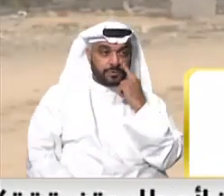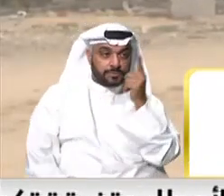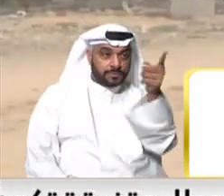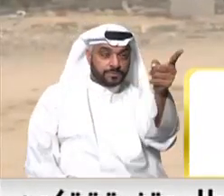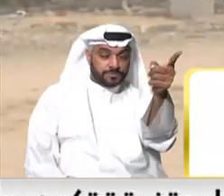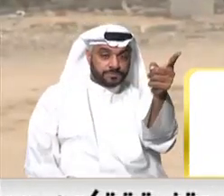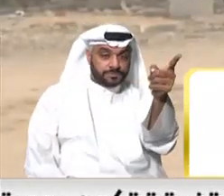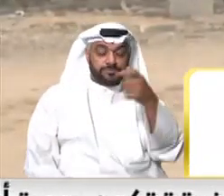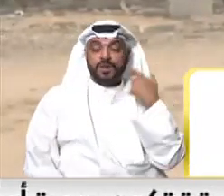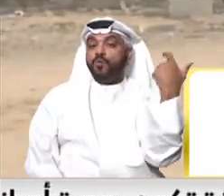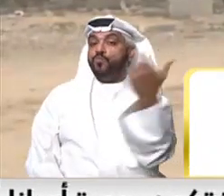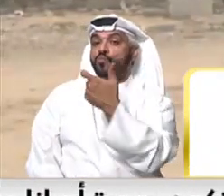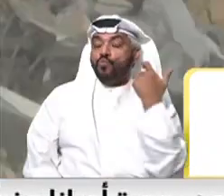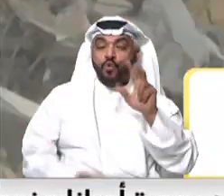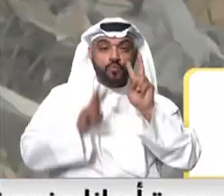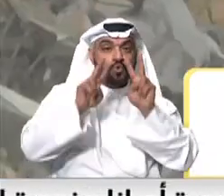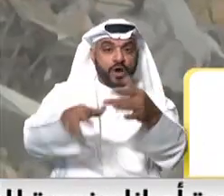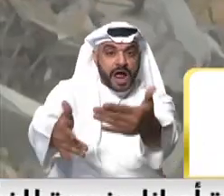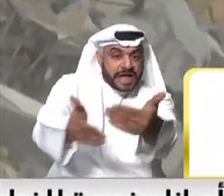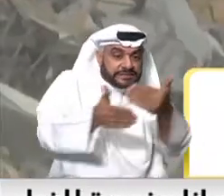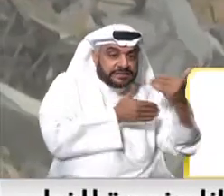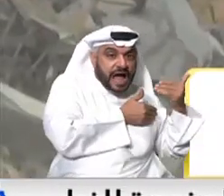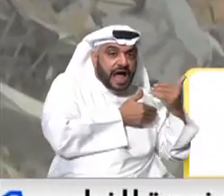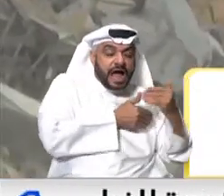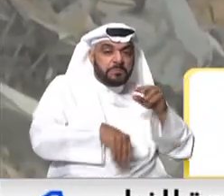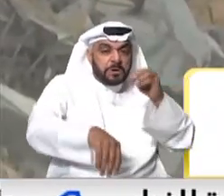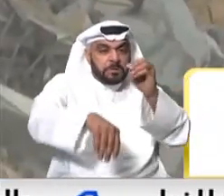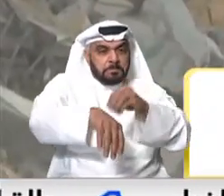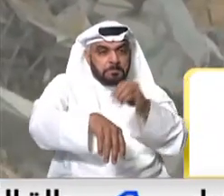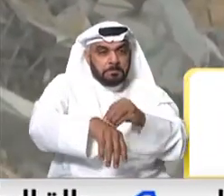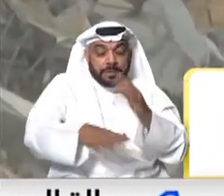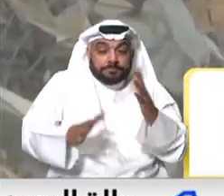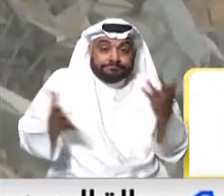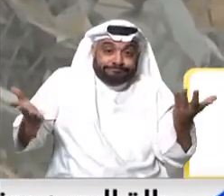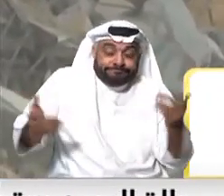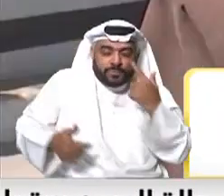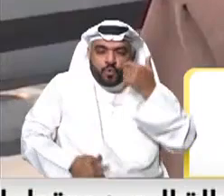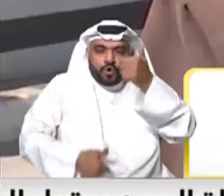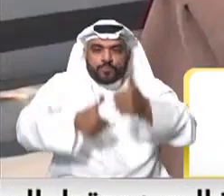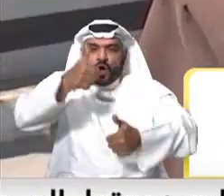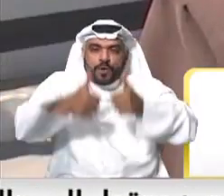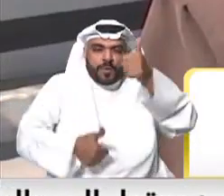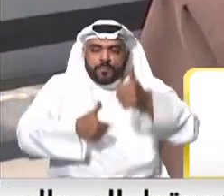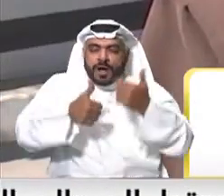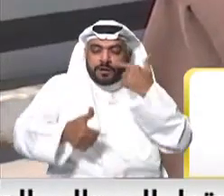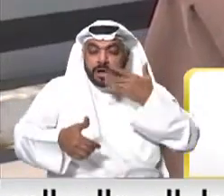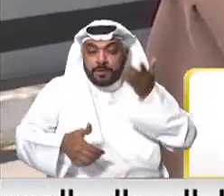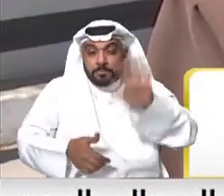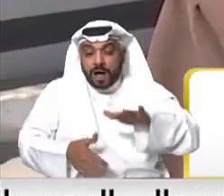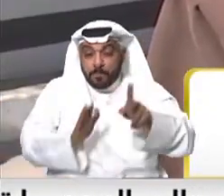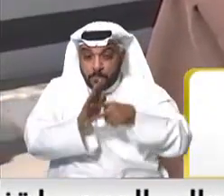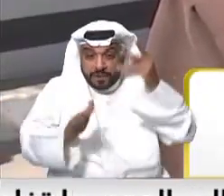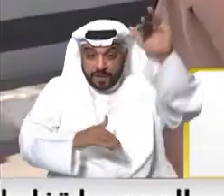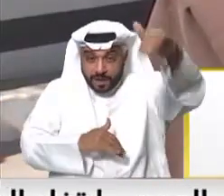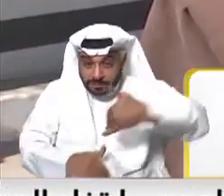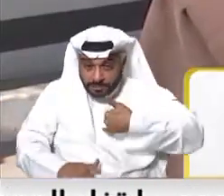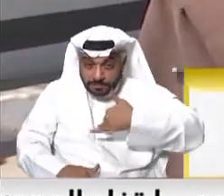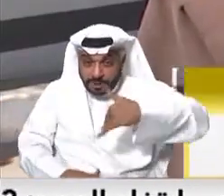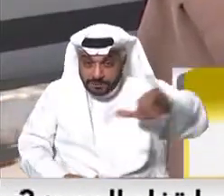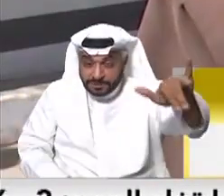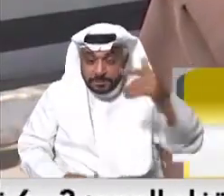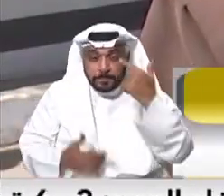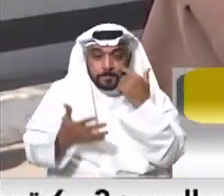إعلان الاحتلال الانسحاب ما هو إلا بالونات اختبار. نحن نعتبر أن هذا الانسحاب هو عبارة عن